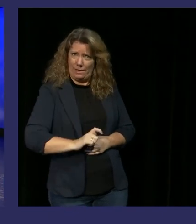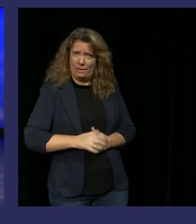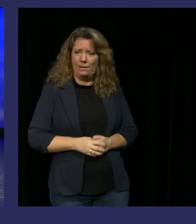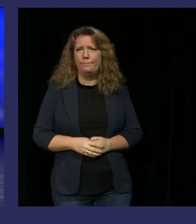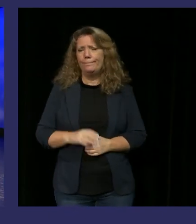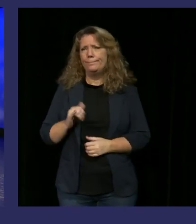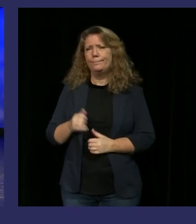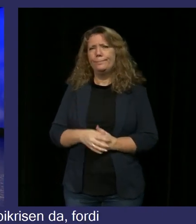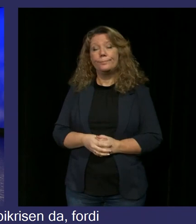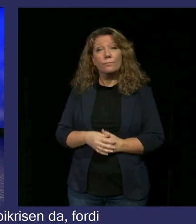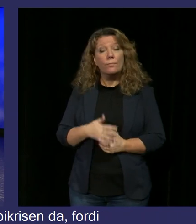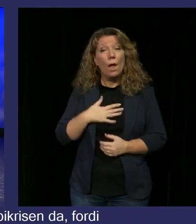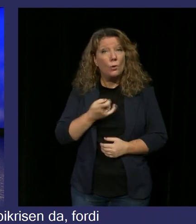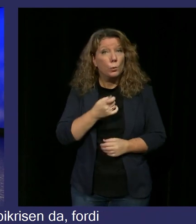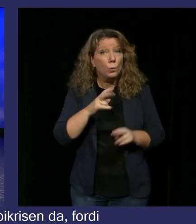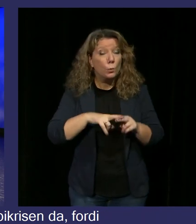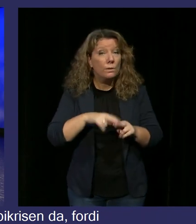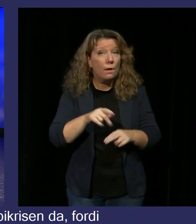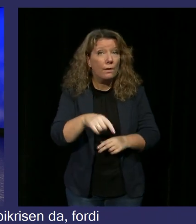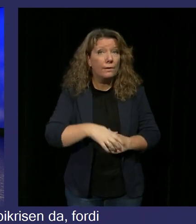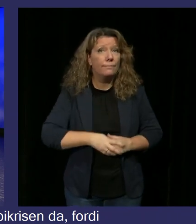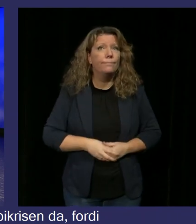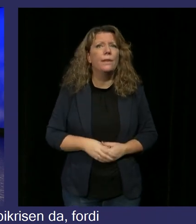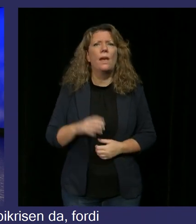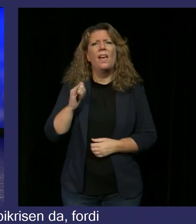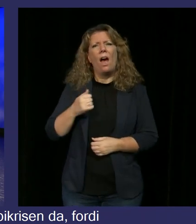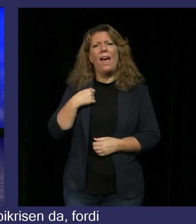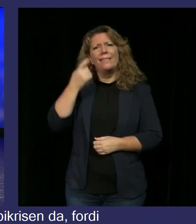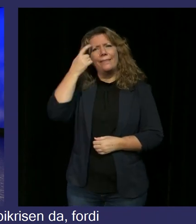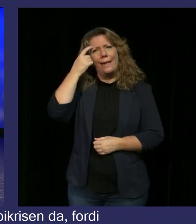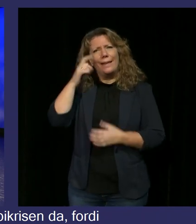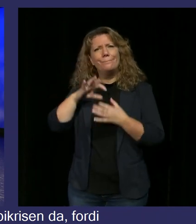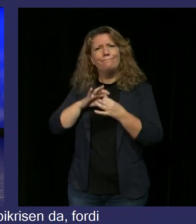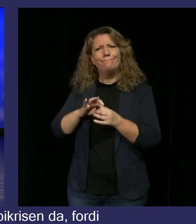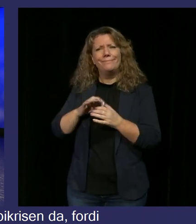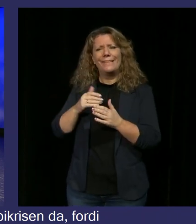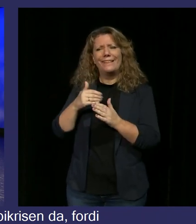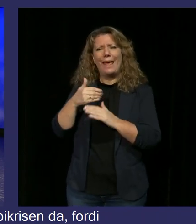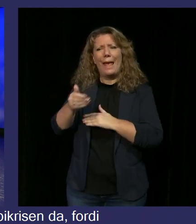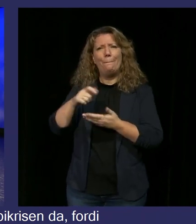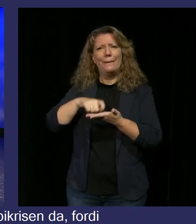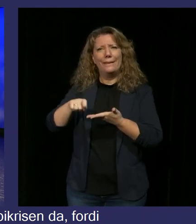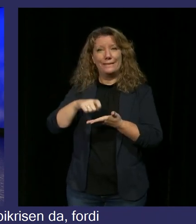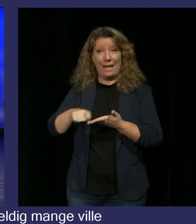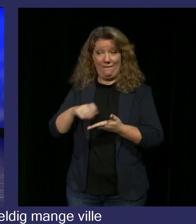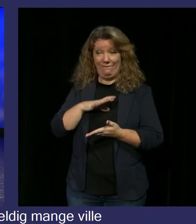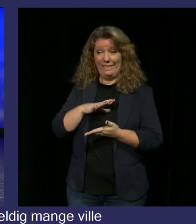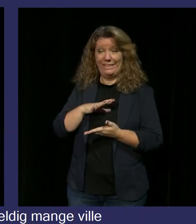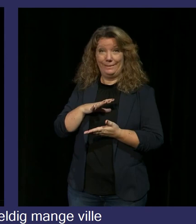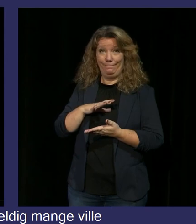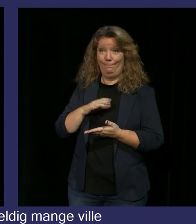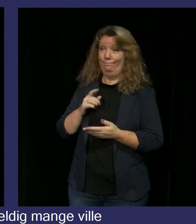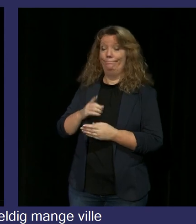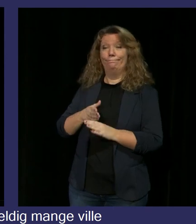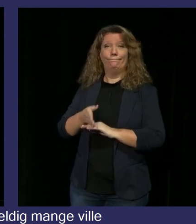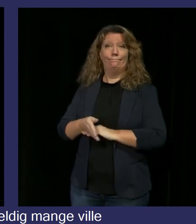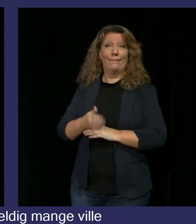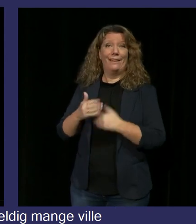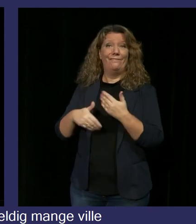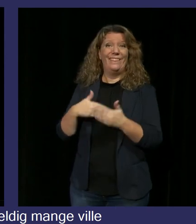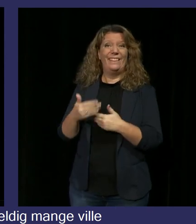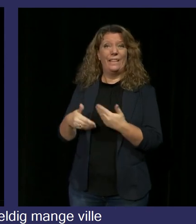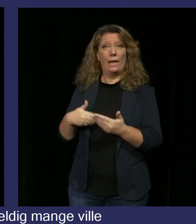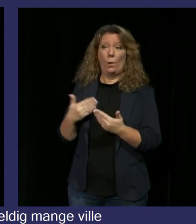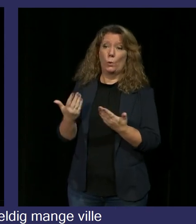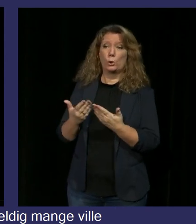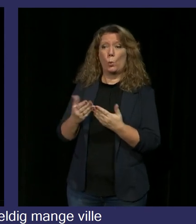du en kommentar i sted? Ja, jeg tenker i forhold til det med epikrisen. Da. Fordi at jeg tror at hadde du gått til en videregående skoleklasse og spurt hva en epikrise,